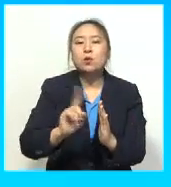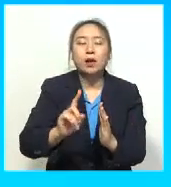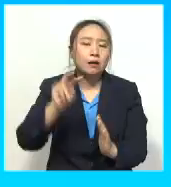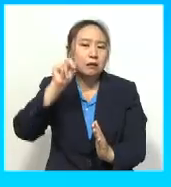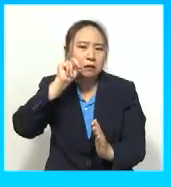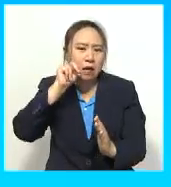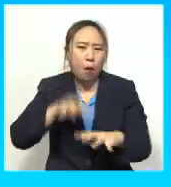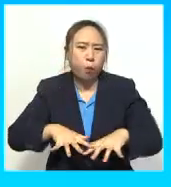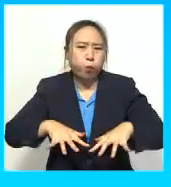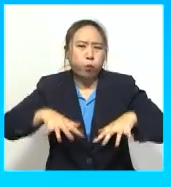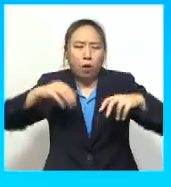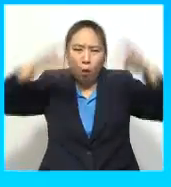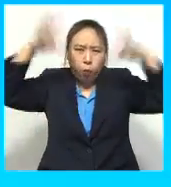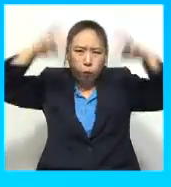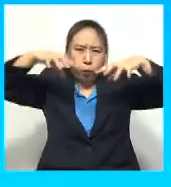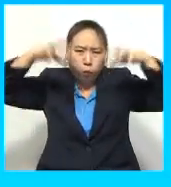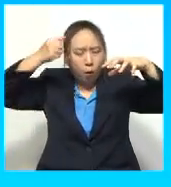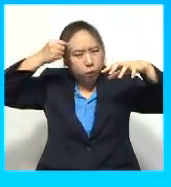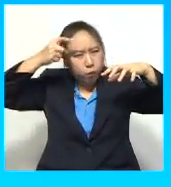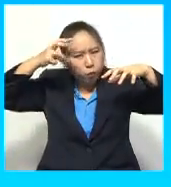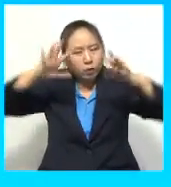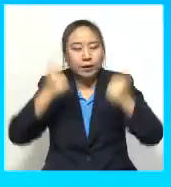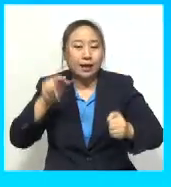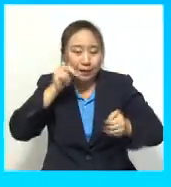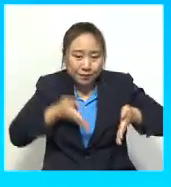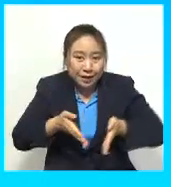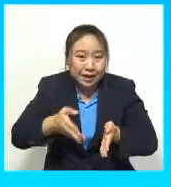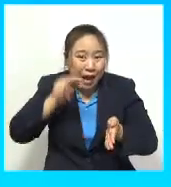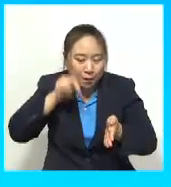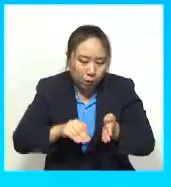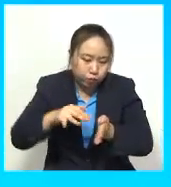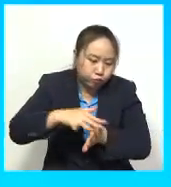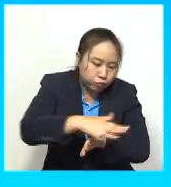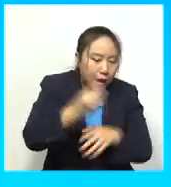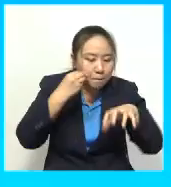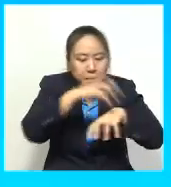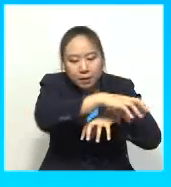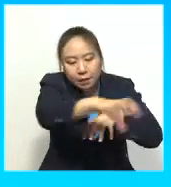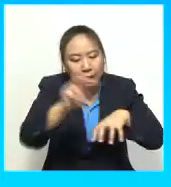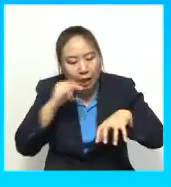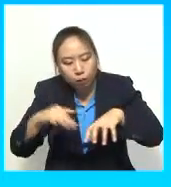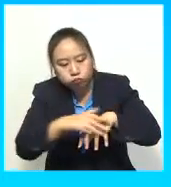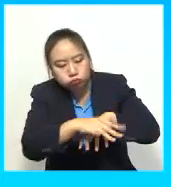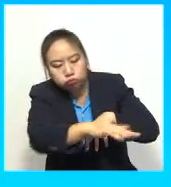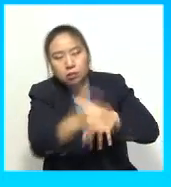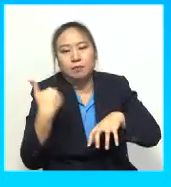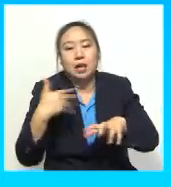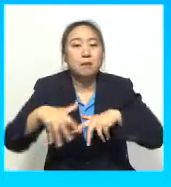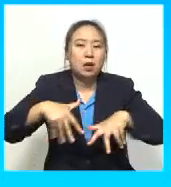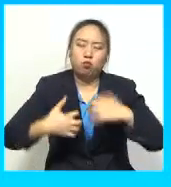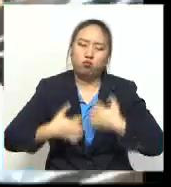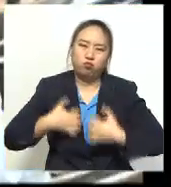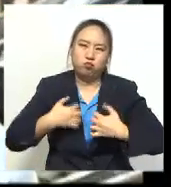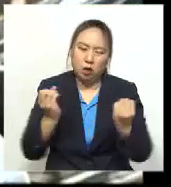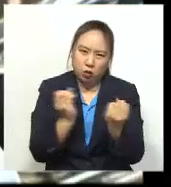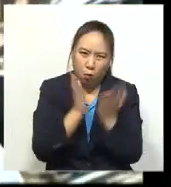ริมาณน้ำจำนวนมากจากฝนที่ตกหนักต่อเนื่องทำให้แม่น้ำหลายสายเอ่อล้นเข้าท่วมบ้านเรือนประชาชนแล้วก็มีประชาชนได้รับผลกระ